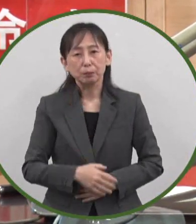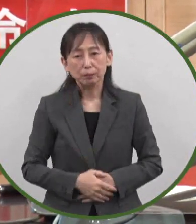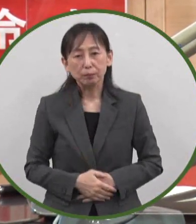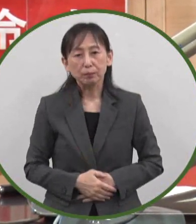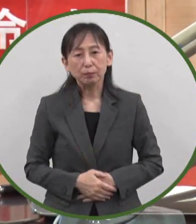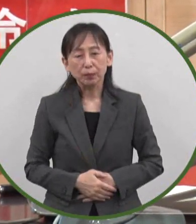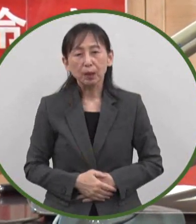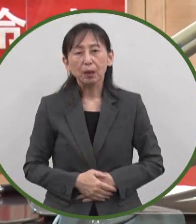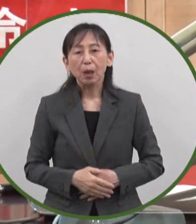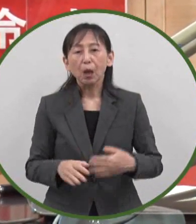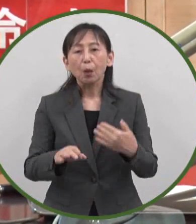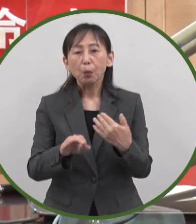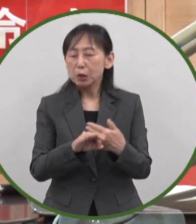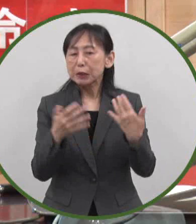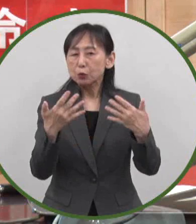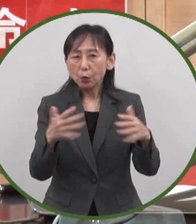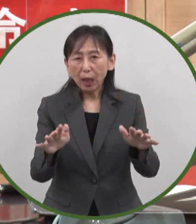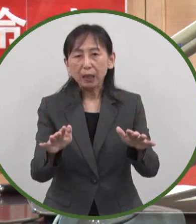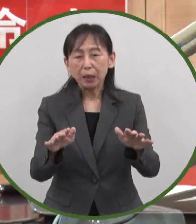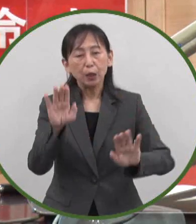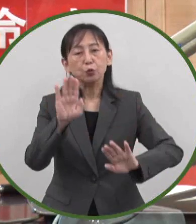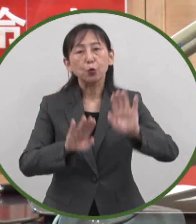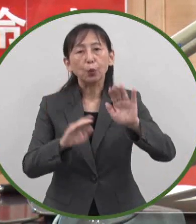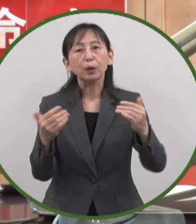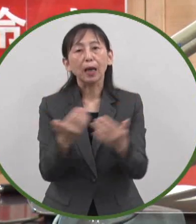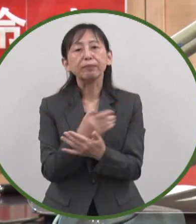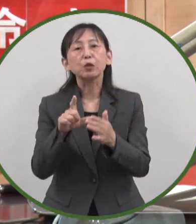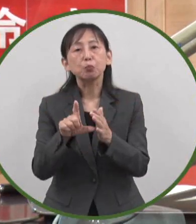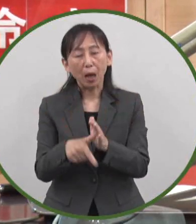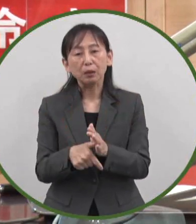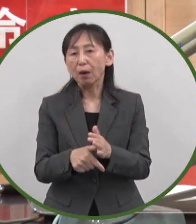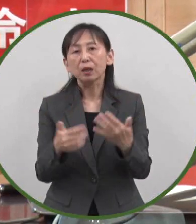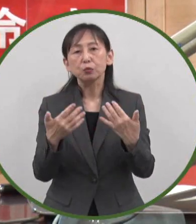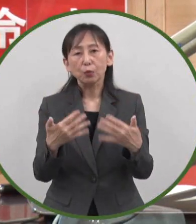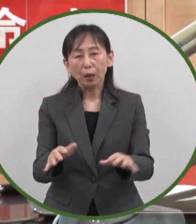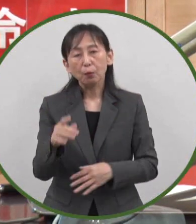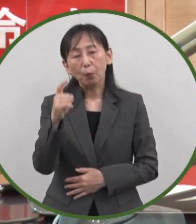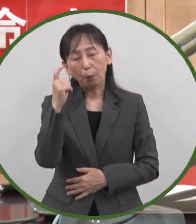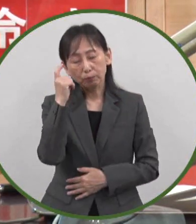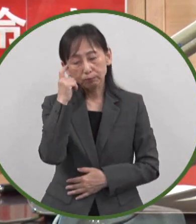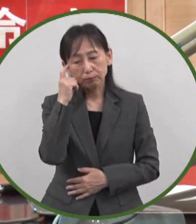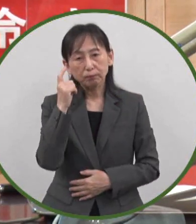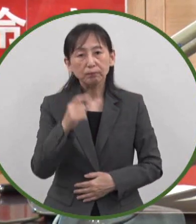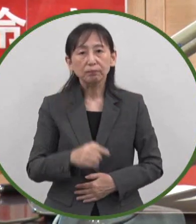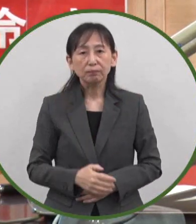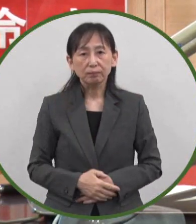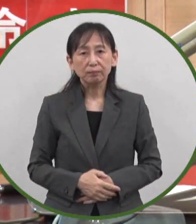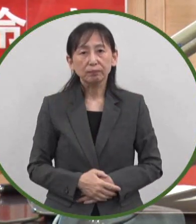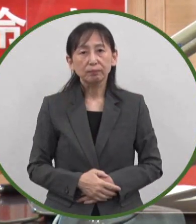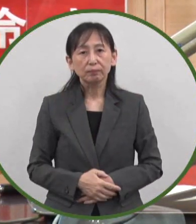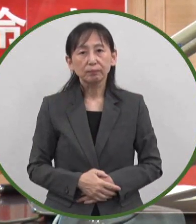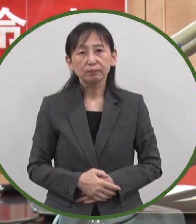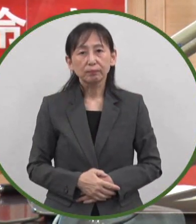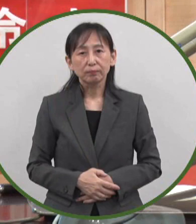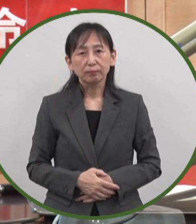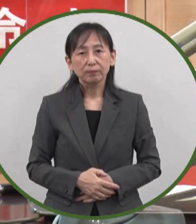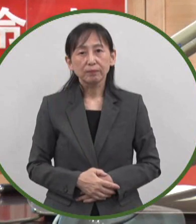状況を脱することができていればですね、あのその対策は必要ないというふうに考えています。